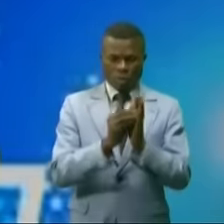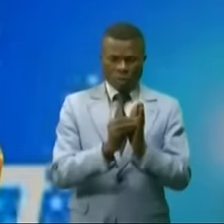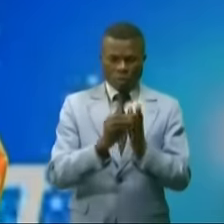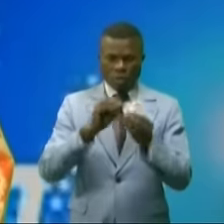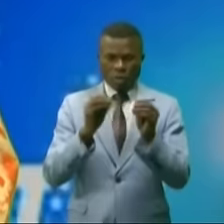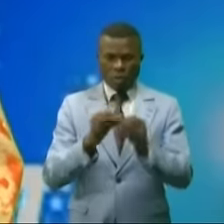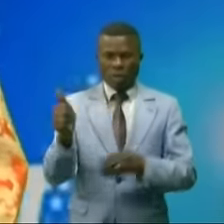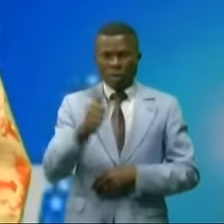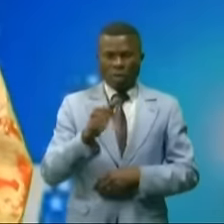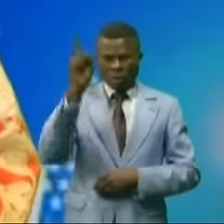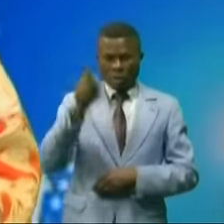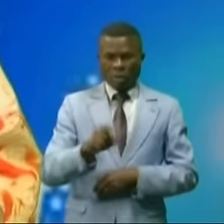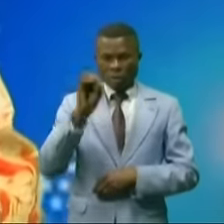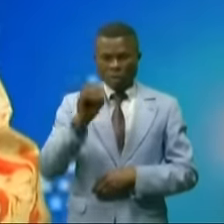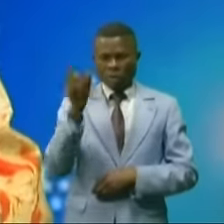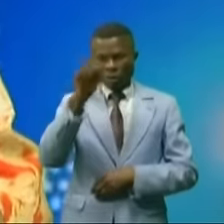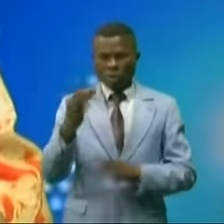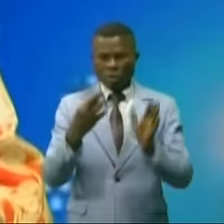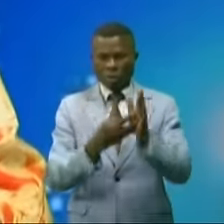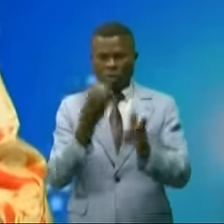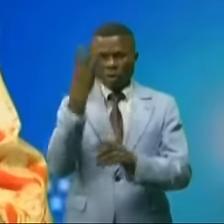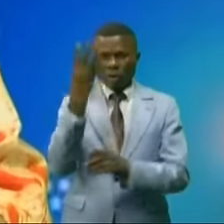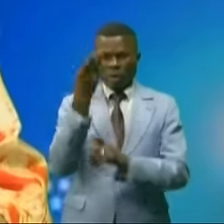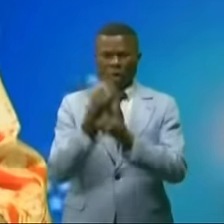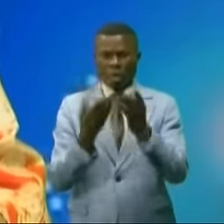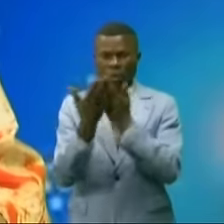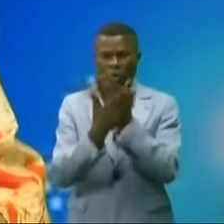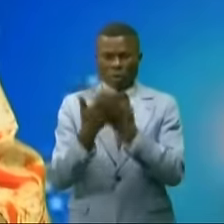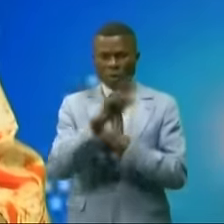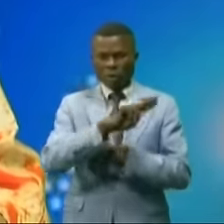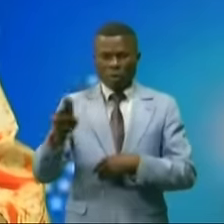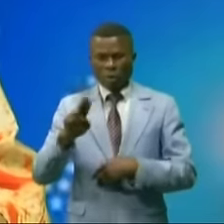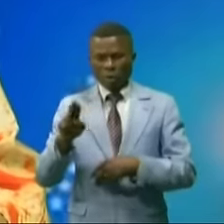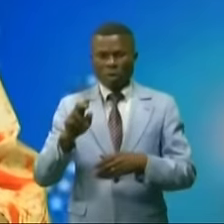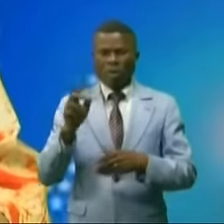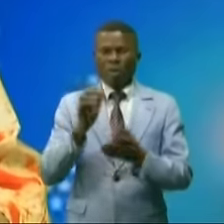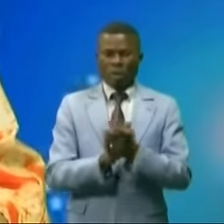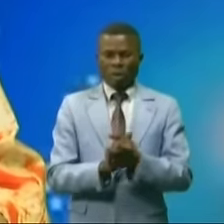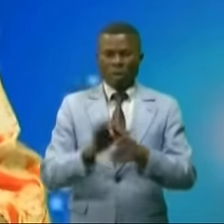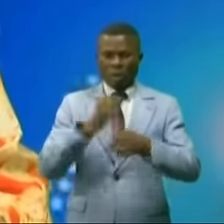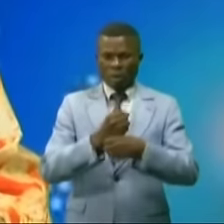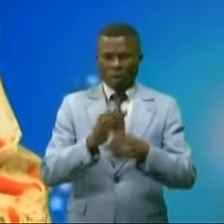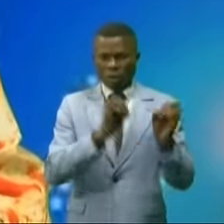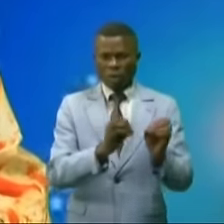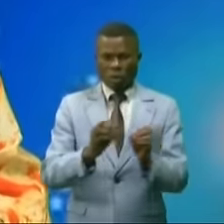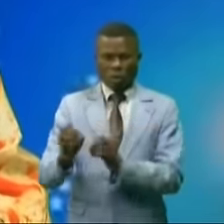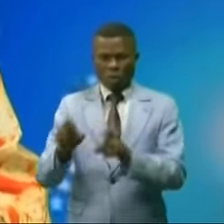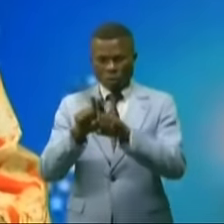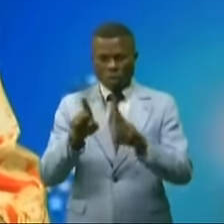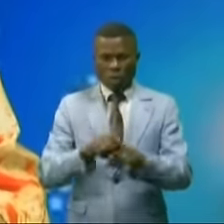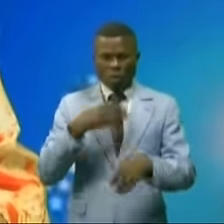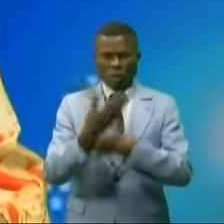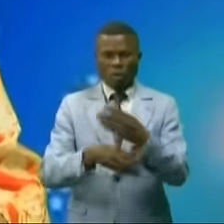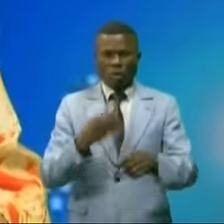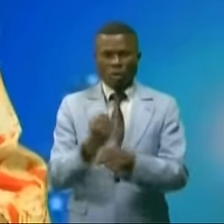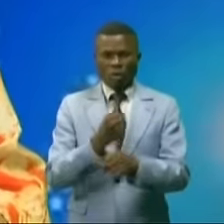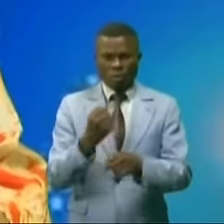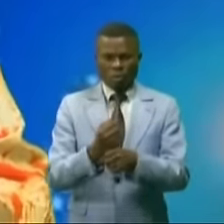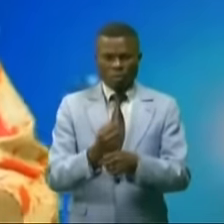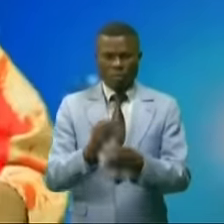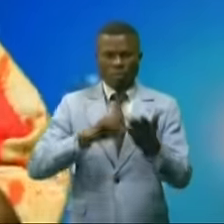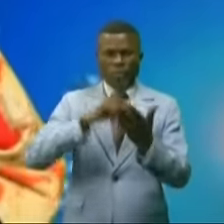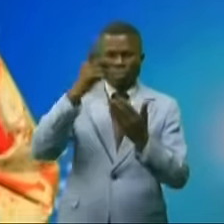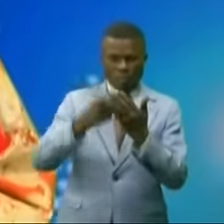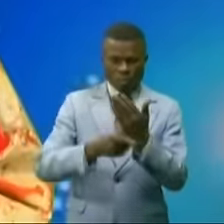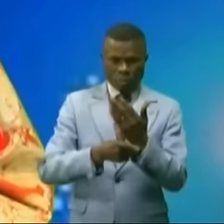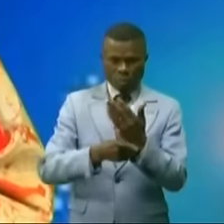numéro 21-038 du 4 juillet 2021 portant création, organisation et fonctionnement d'un programme